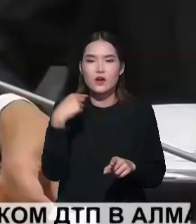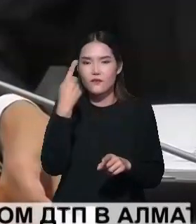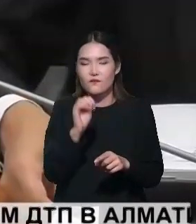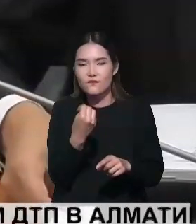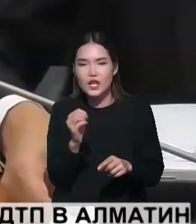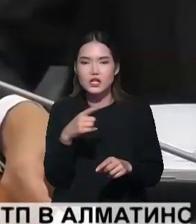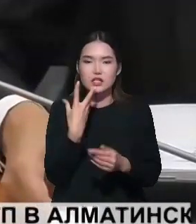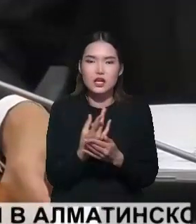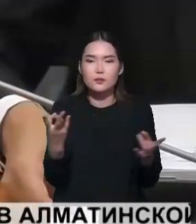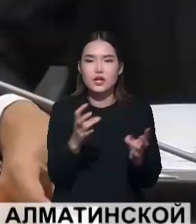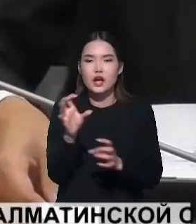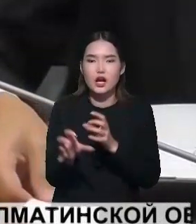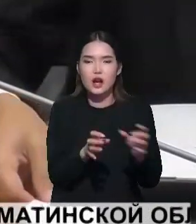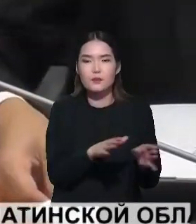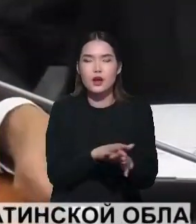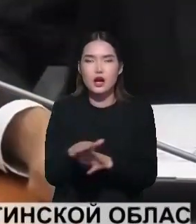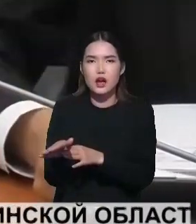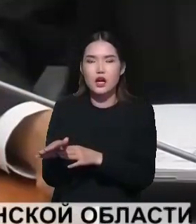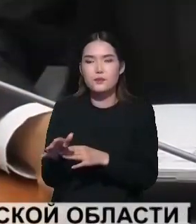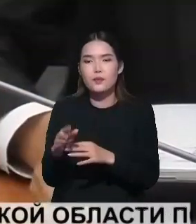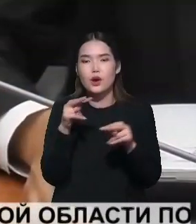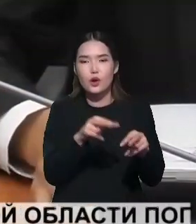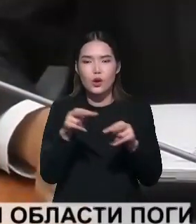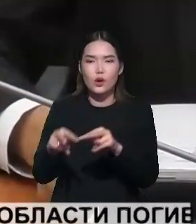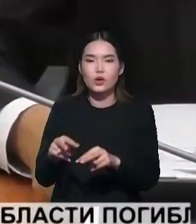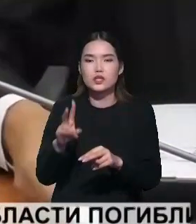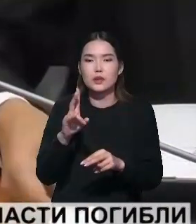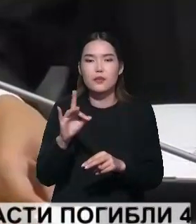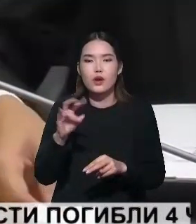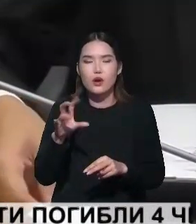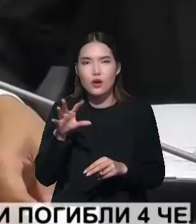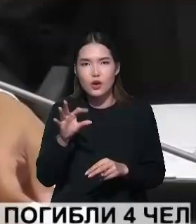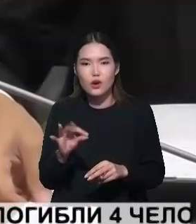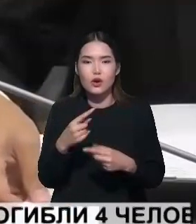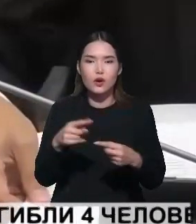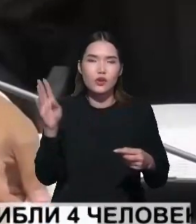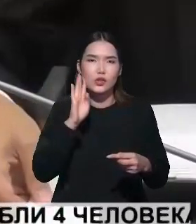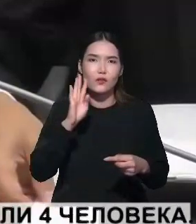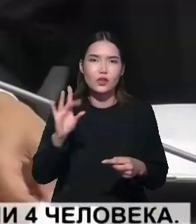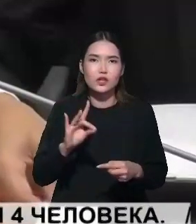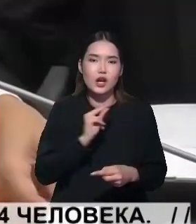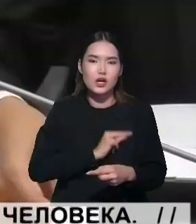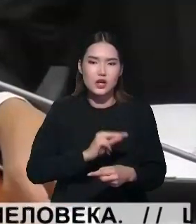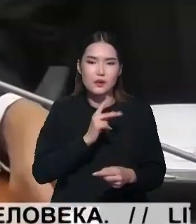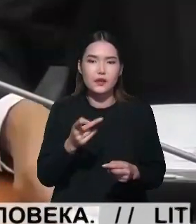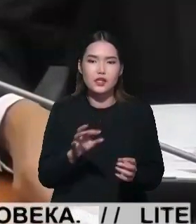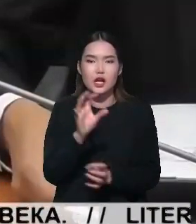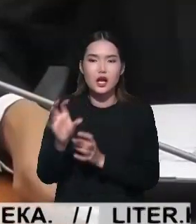невозможно обеспечить постоянный государственный контроль на всей подконтрольной водной акватории. Для